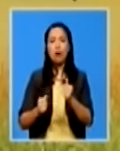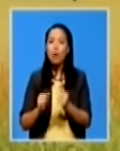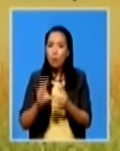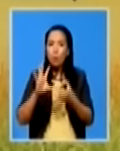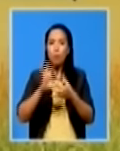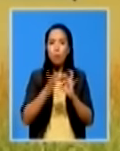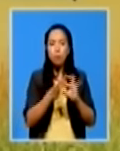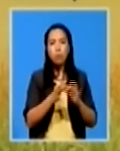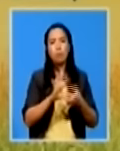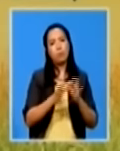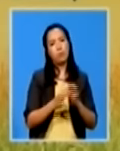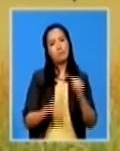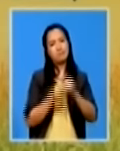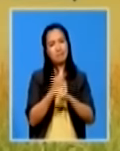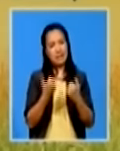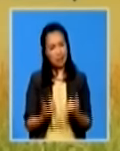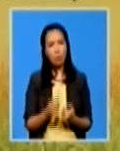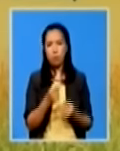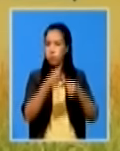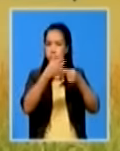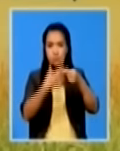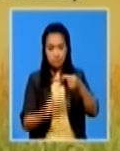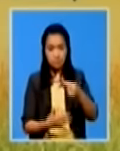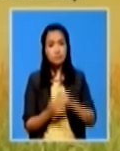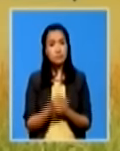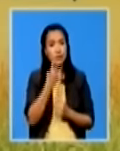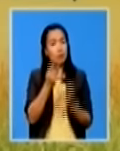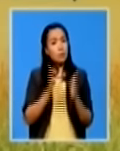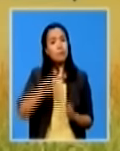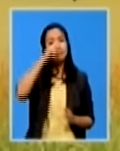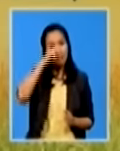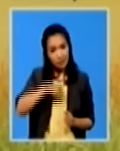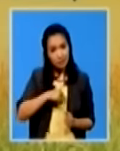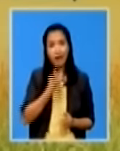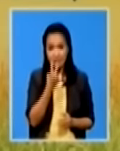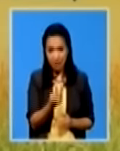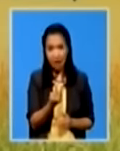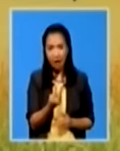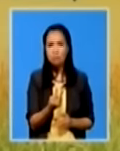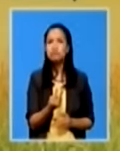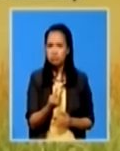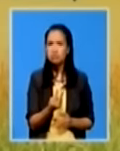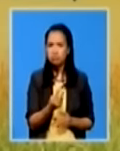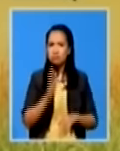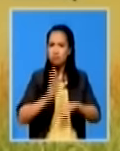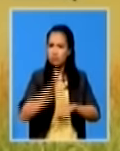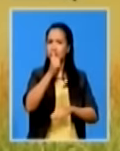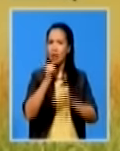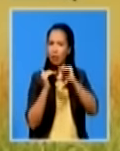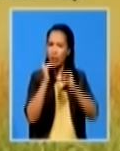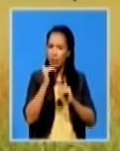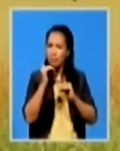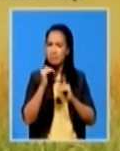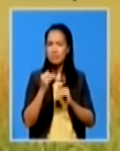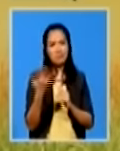กในปีนี้ด้วยนะครับหลายประเภทด้วยกันเพราะนั้นจะเห็นได้ว่าคนไทยก็ไม่มีความเกรงกลัวย่อหย่อนไปกว่าชนชาติใด